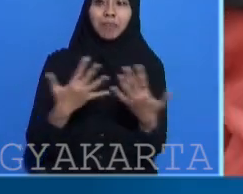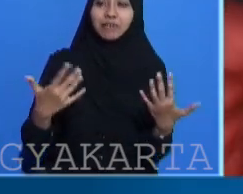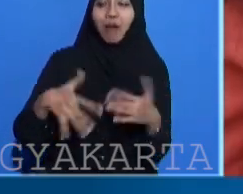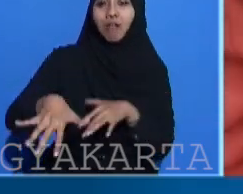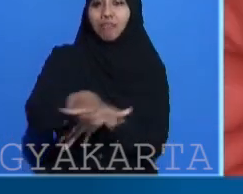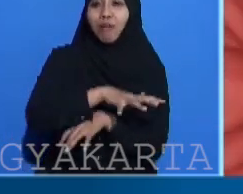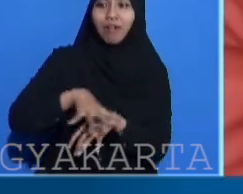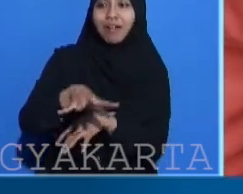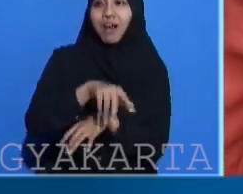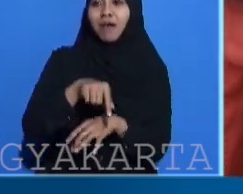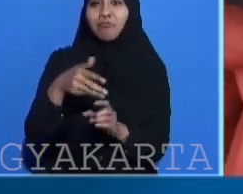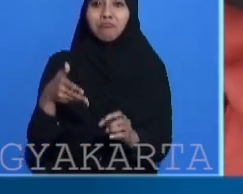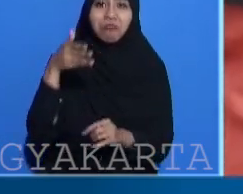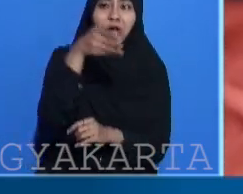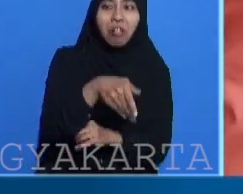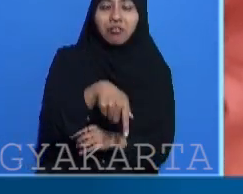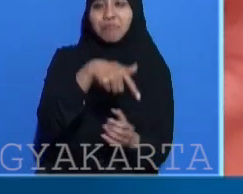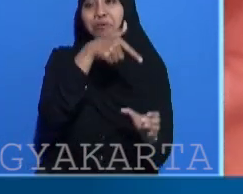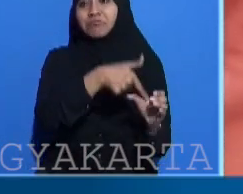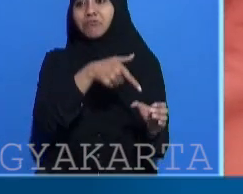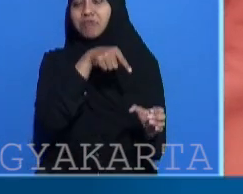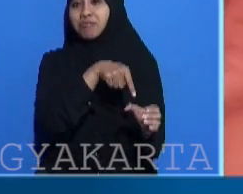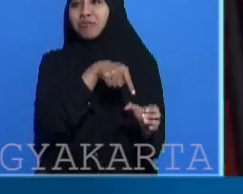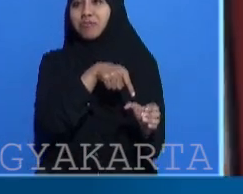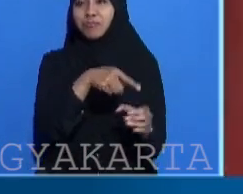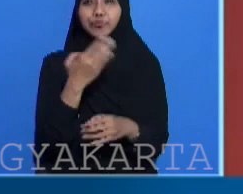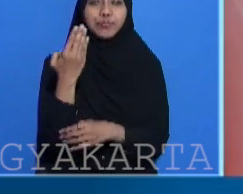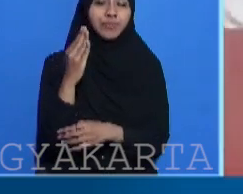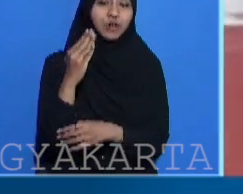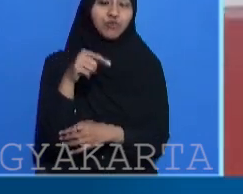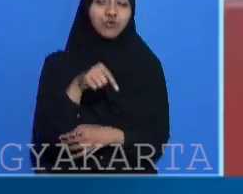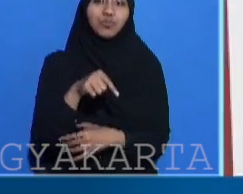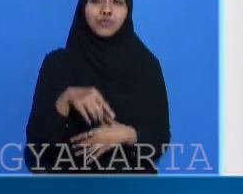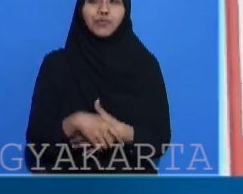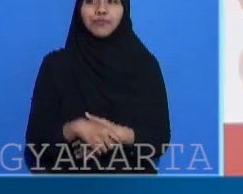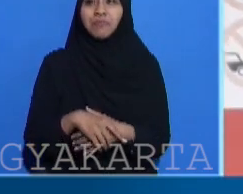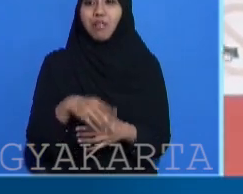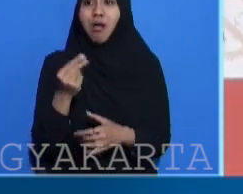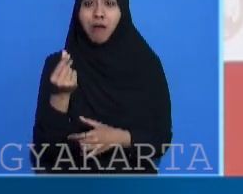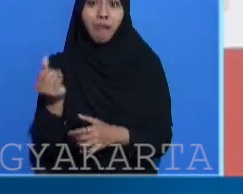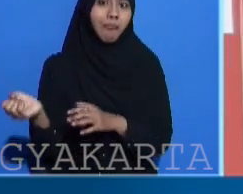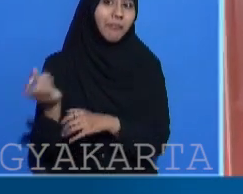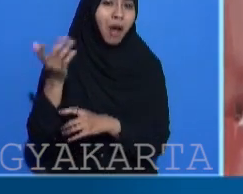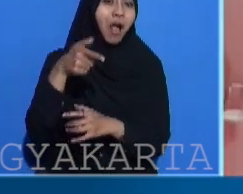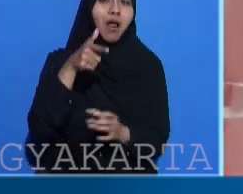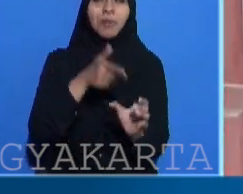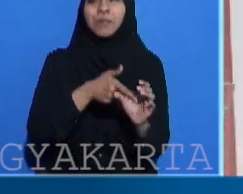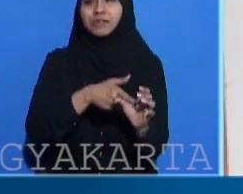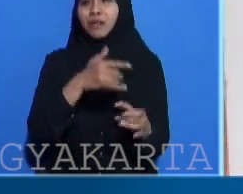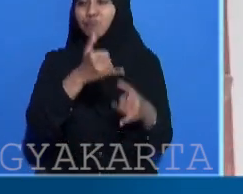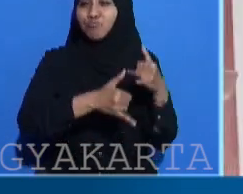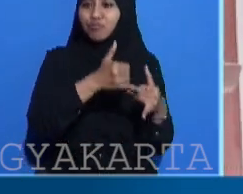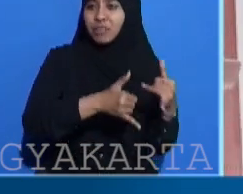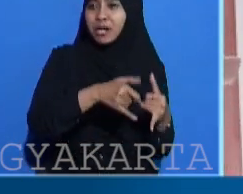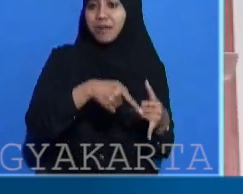melintasi berganti mengisi BBM jenis Pertamax meski harganya lebih mahal dari pertalite memiliki angka